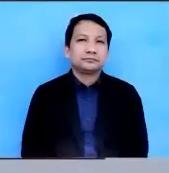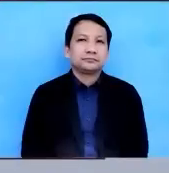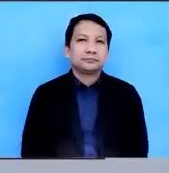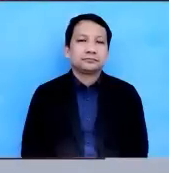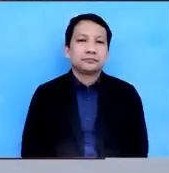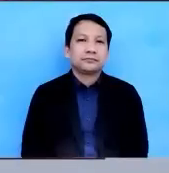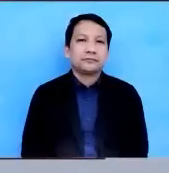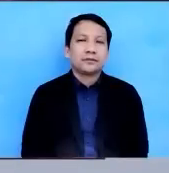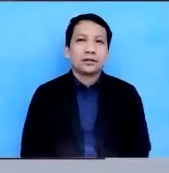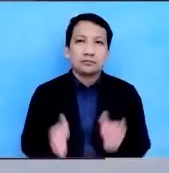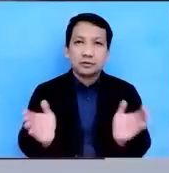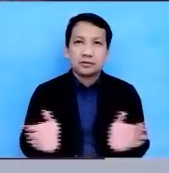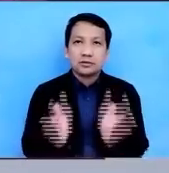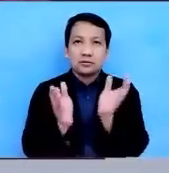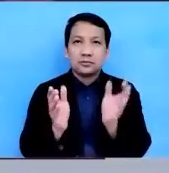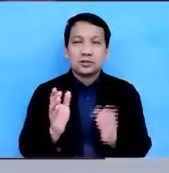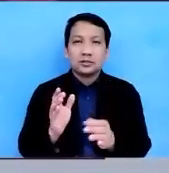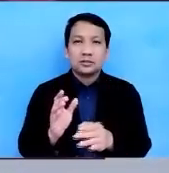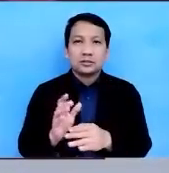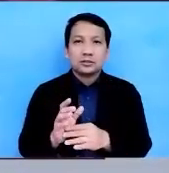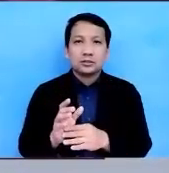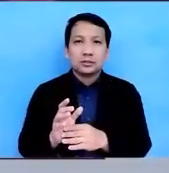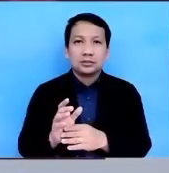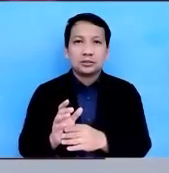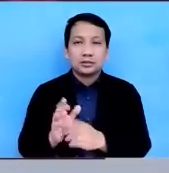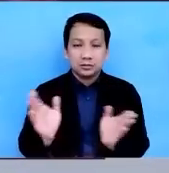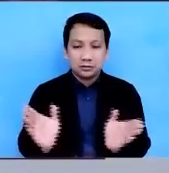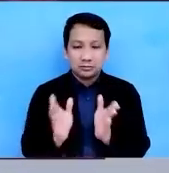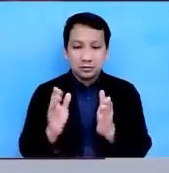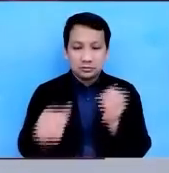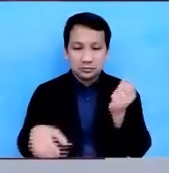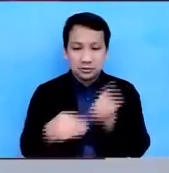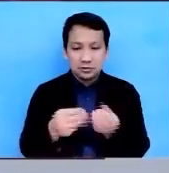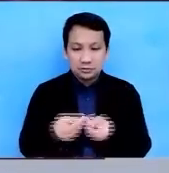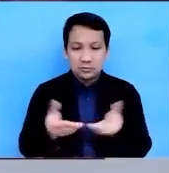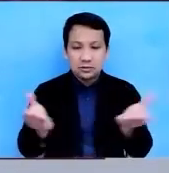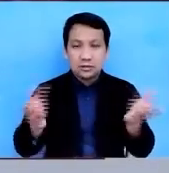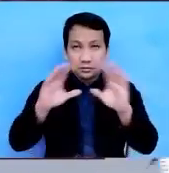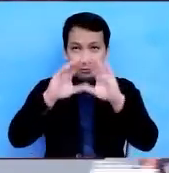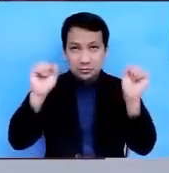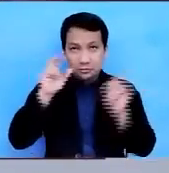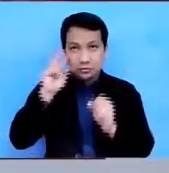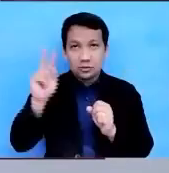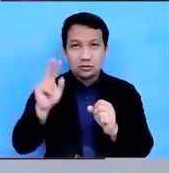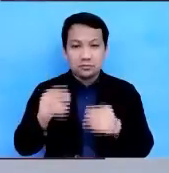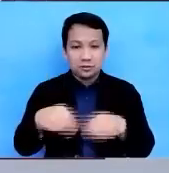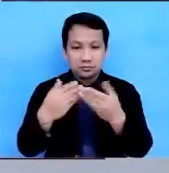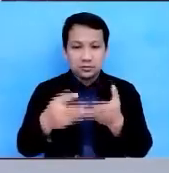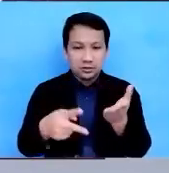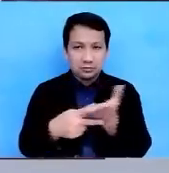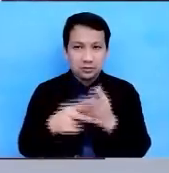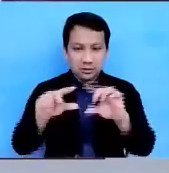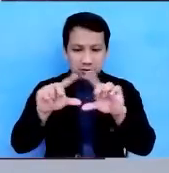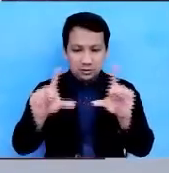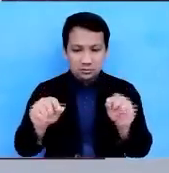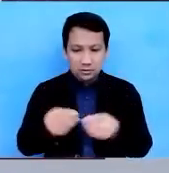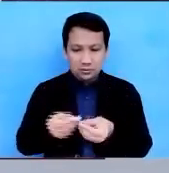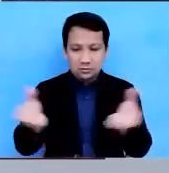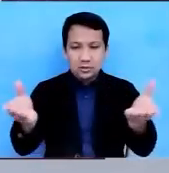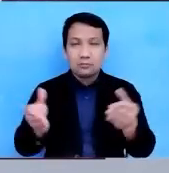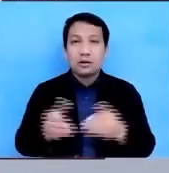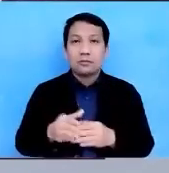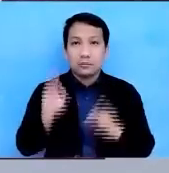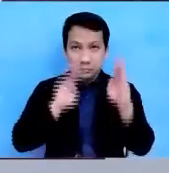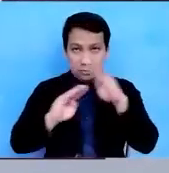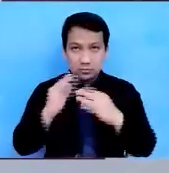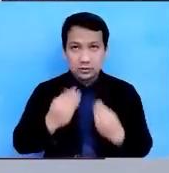Tinutulak ni Pangulong Bongbong Marcos na mapondohan ang plano ng gobyerno na mamigay ng mga food stamps bilang solusyon sa problema ng bansa sa gutom.